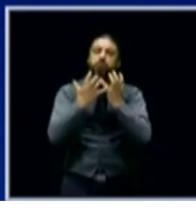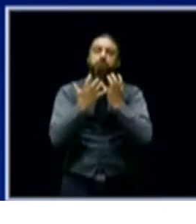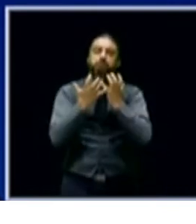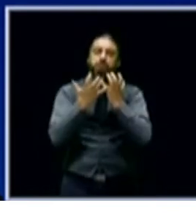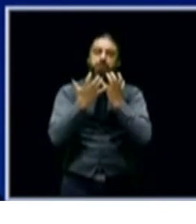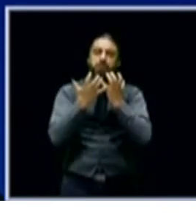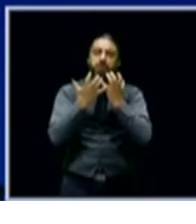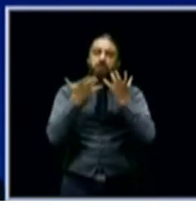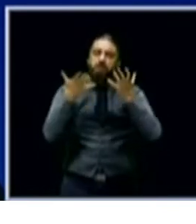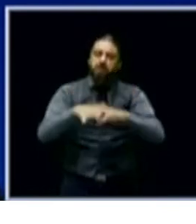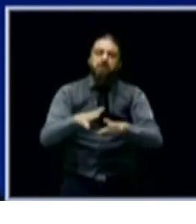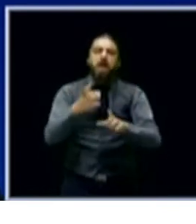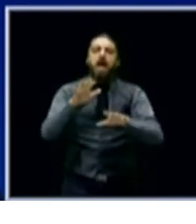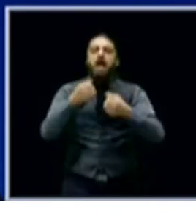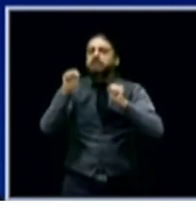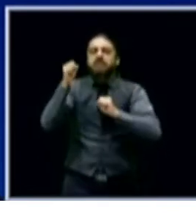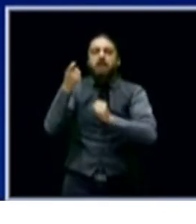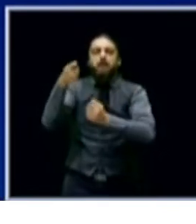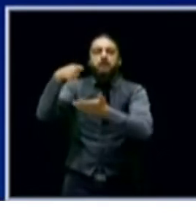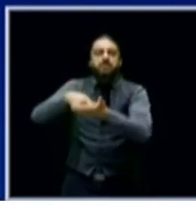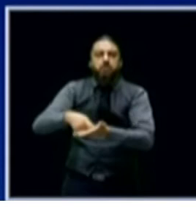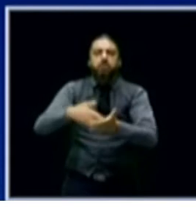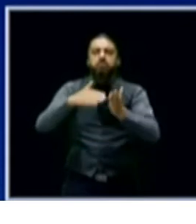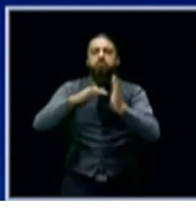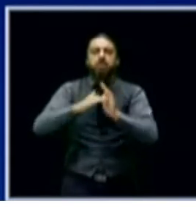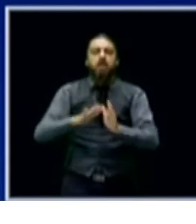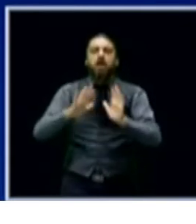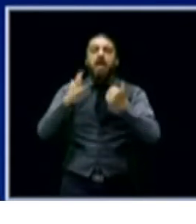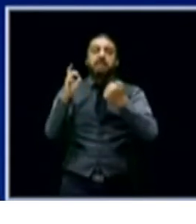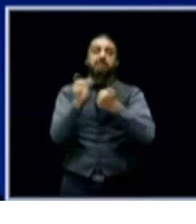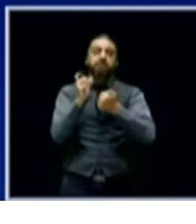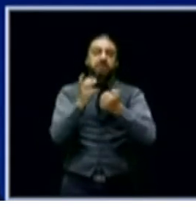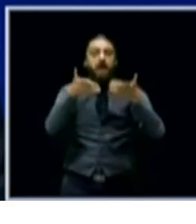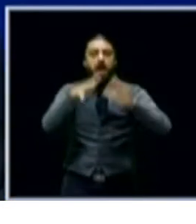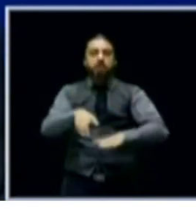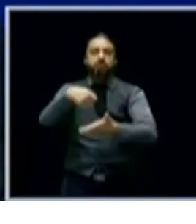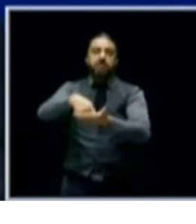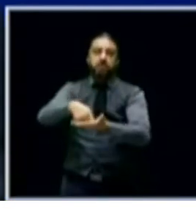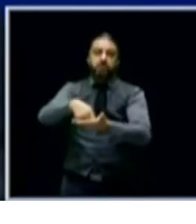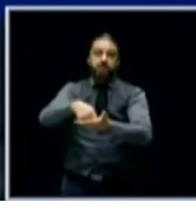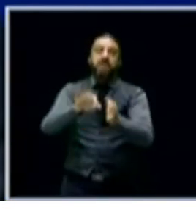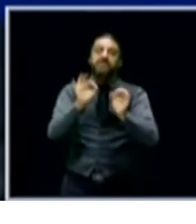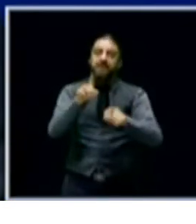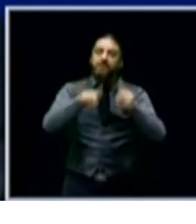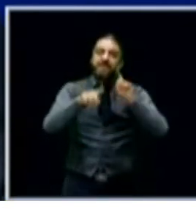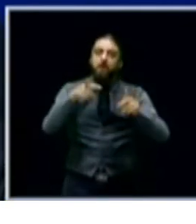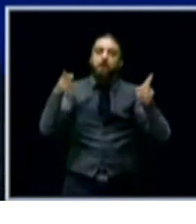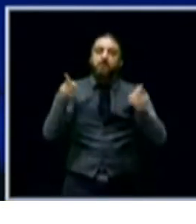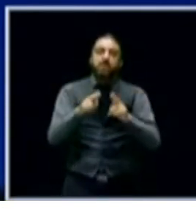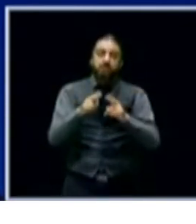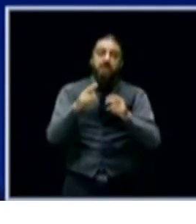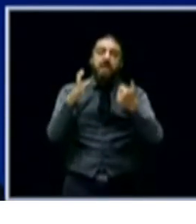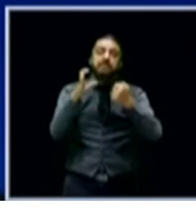εισφορές, ανεξαρτήτως μισθού, για εργαζόμενους για ένα εξάμηνο. Προφανώς με κάποιους περιορισμούς στο τι θα γίνει